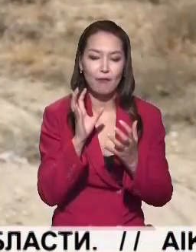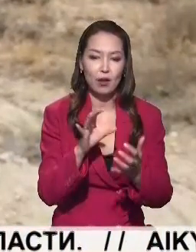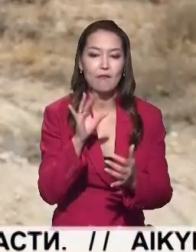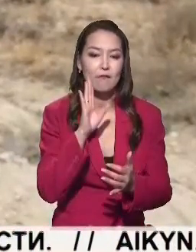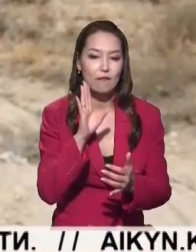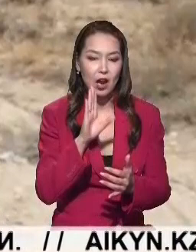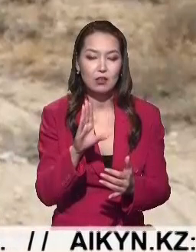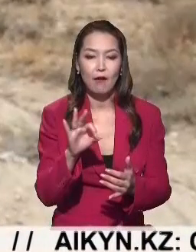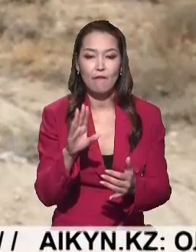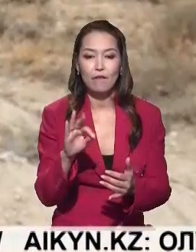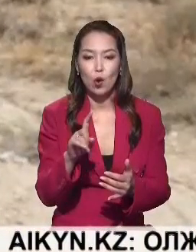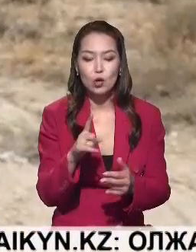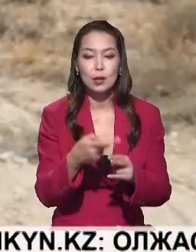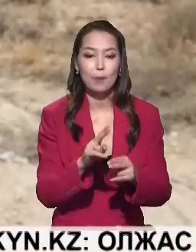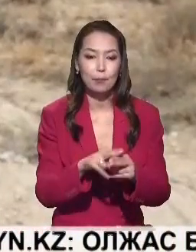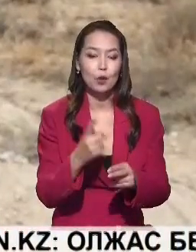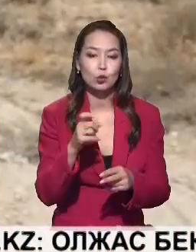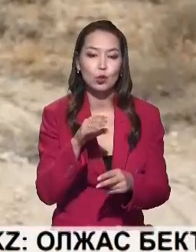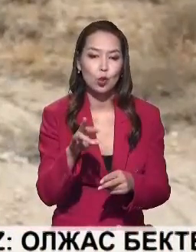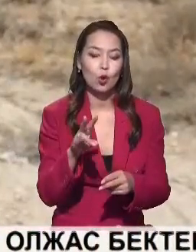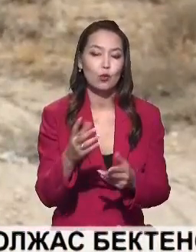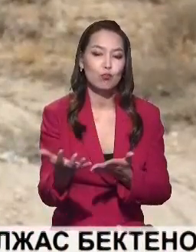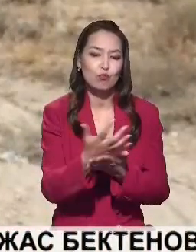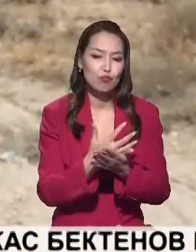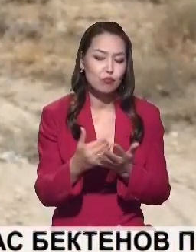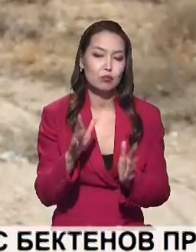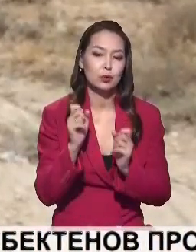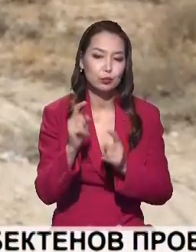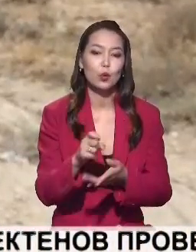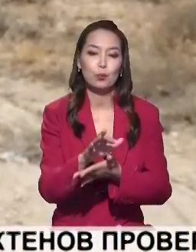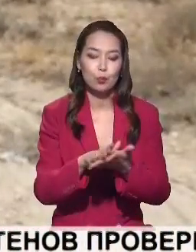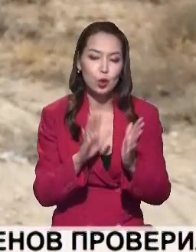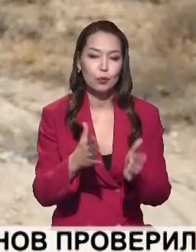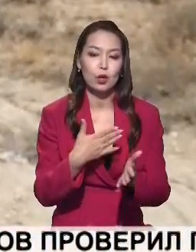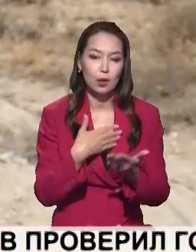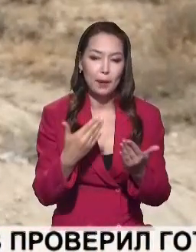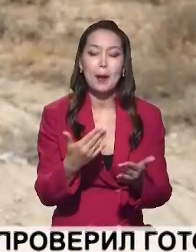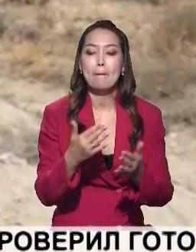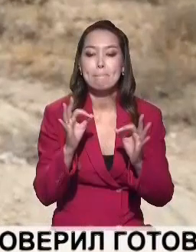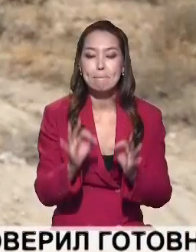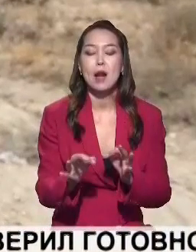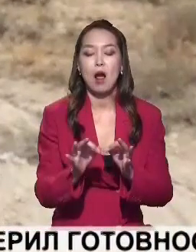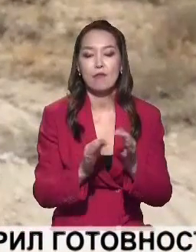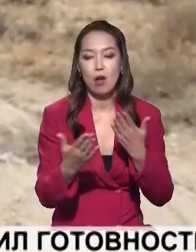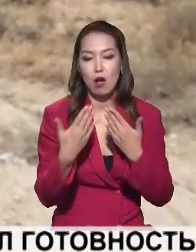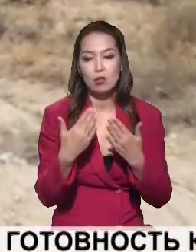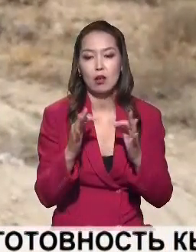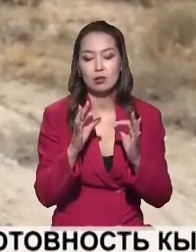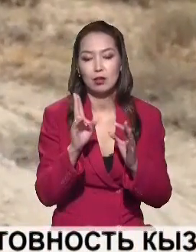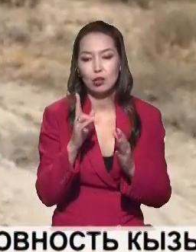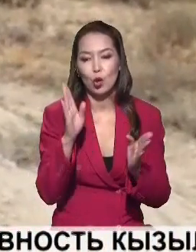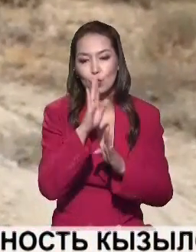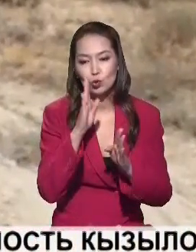Нам удалось собрать около 100 тонн мусора, и это дело будет обязательно продолжено. Мы должны привить правильное отношение к природе у других людей, а